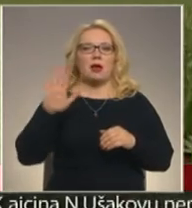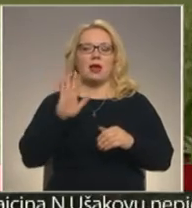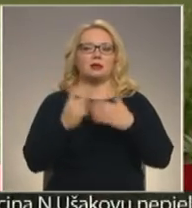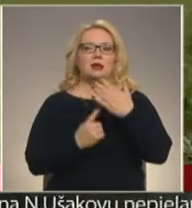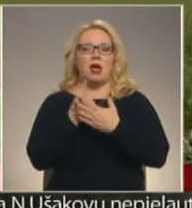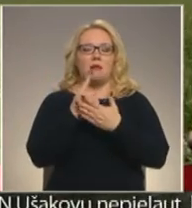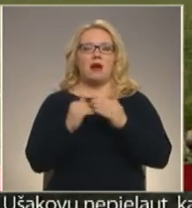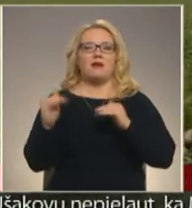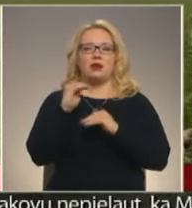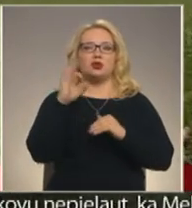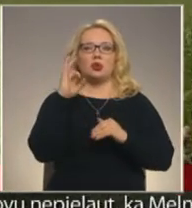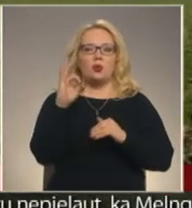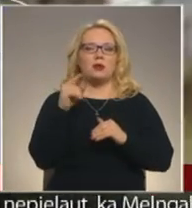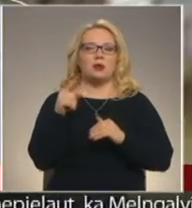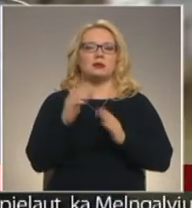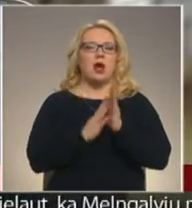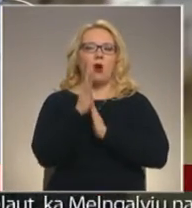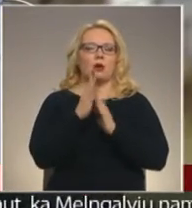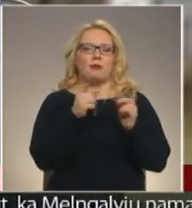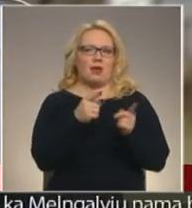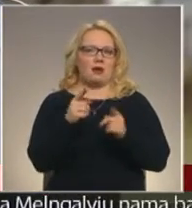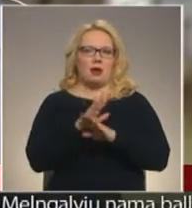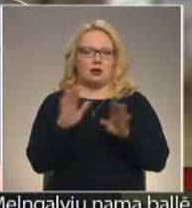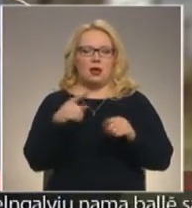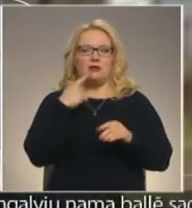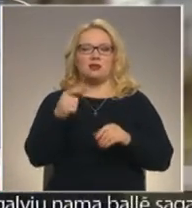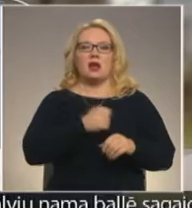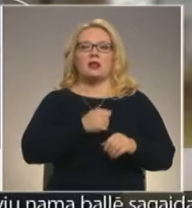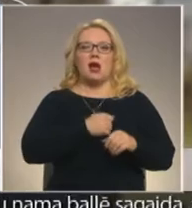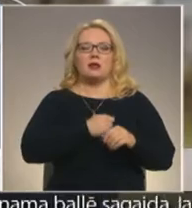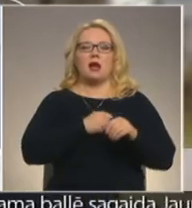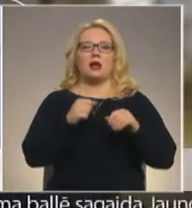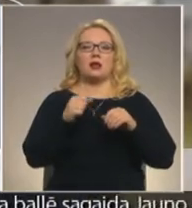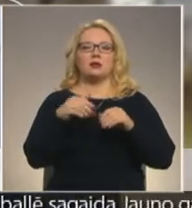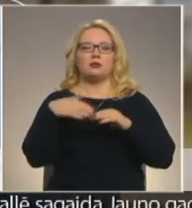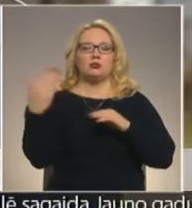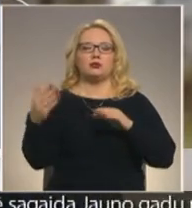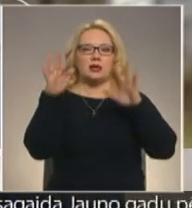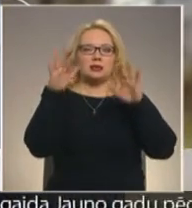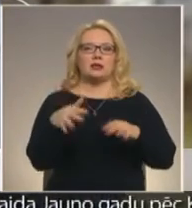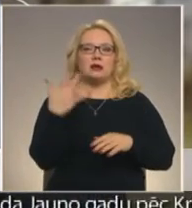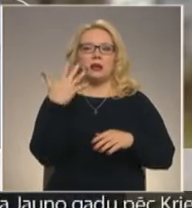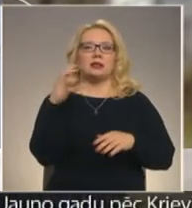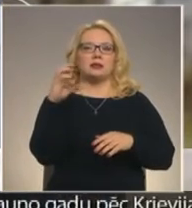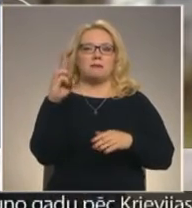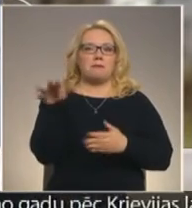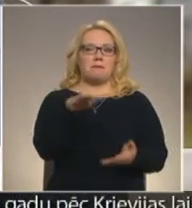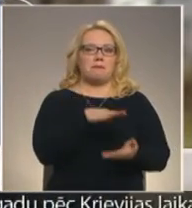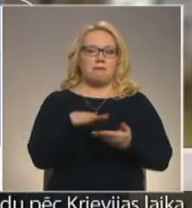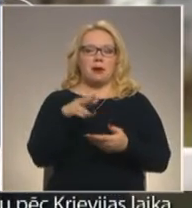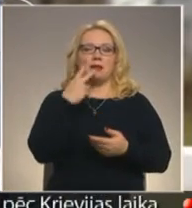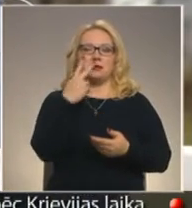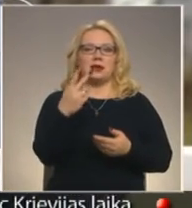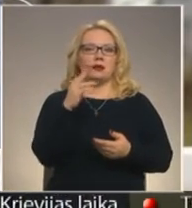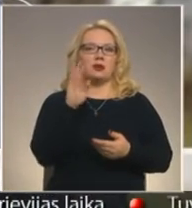virs nulles, tas augiem nekaitē. Latgales pusē vietām sniegs pat ir līdz 5 cm uz to brīdi, bet, ja skatāmies prognozes,